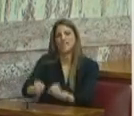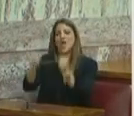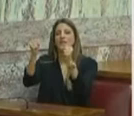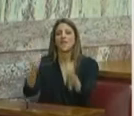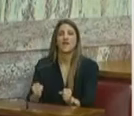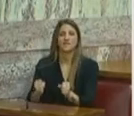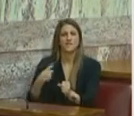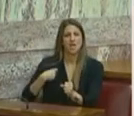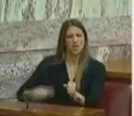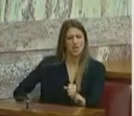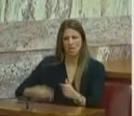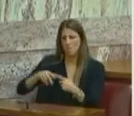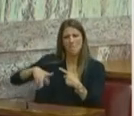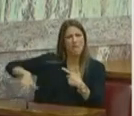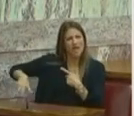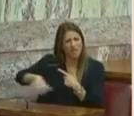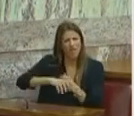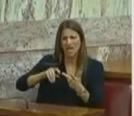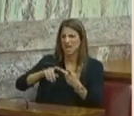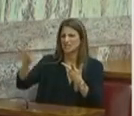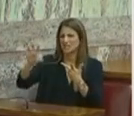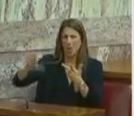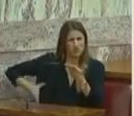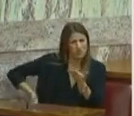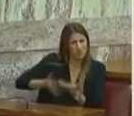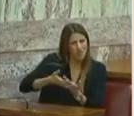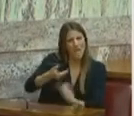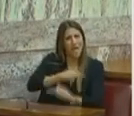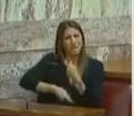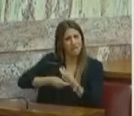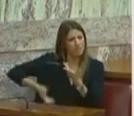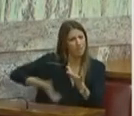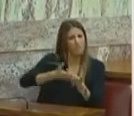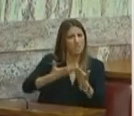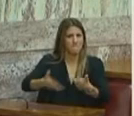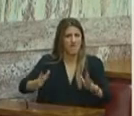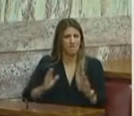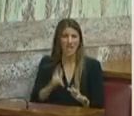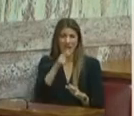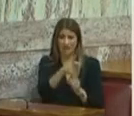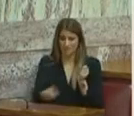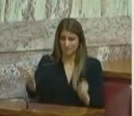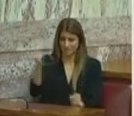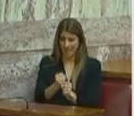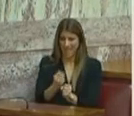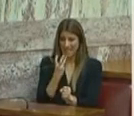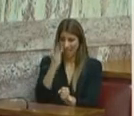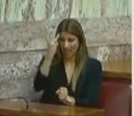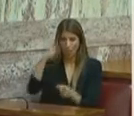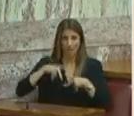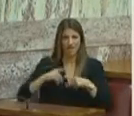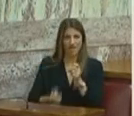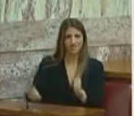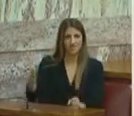της διαπλοκής των καναλιών των διαφόρων επιχειρηματιών. Και τέλος, κυβερνάτε τα τελευταία 3 χρόνια, μέσα